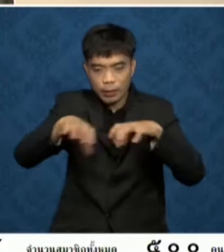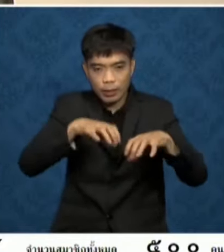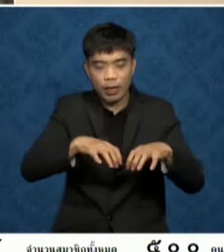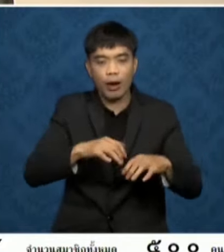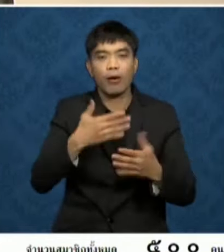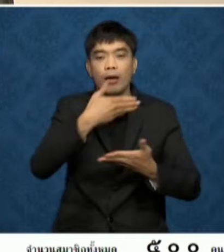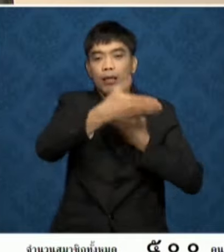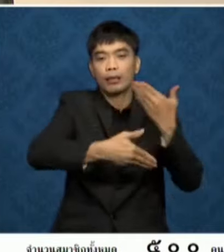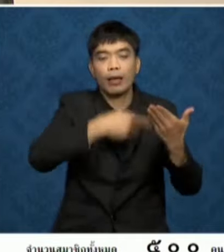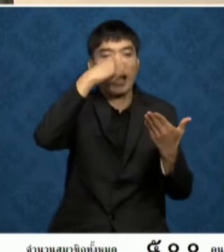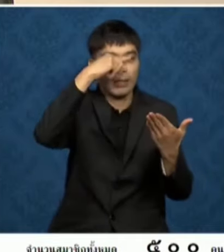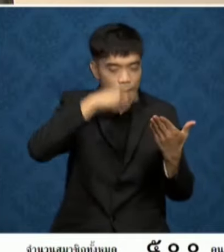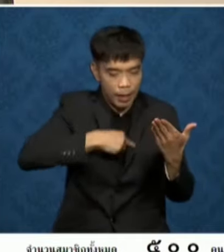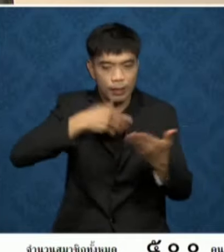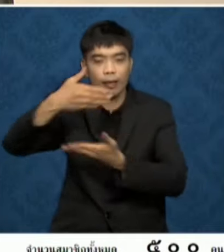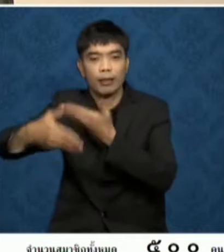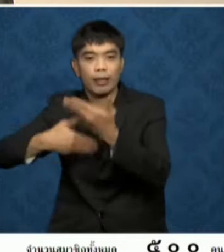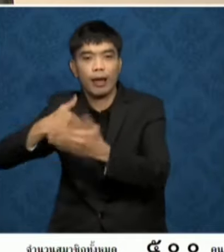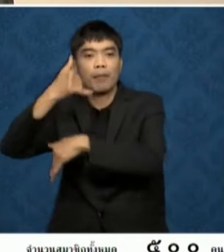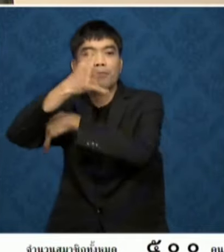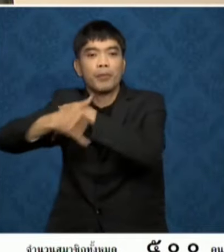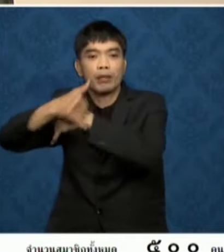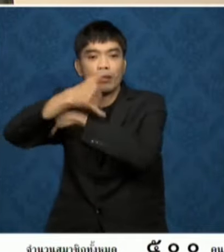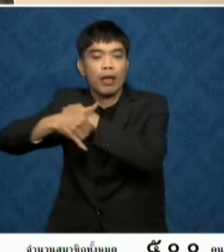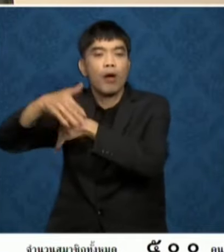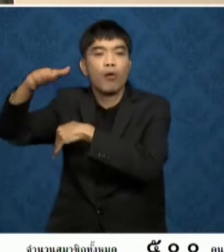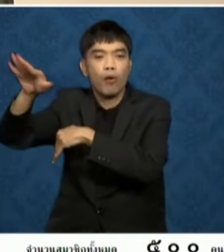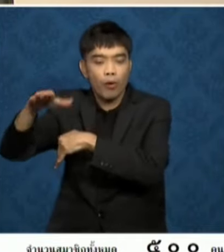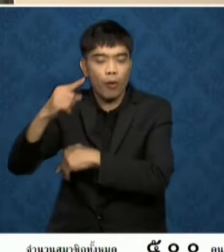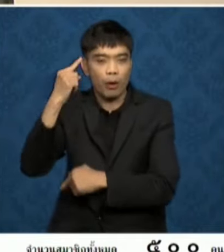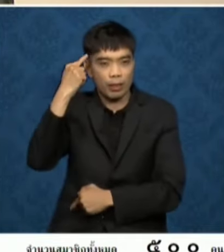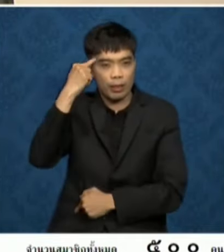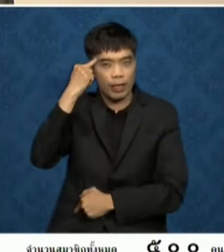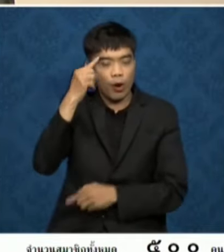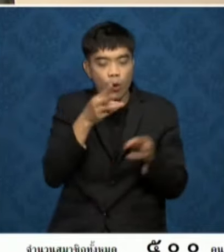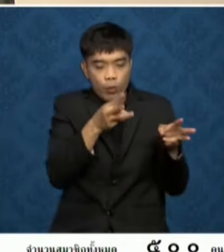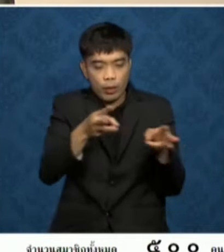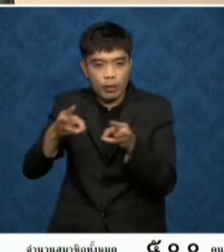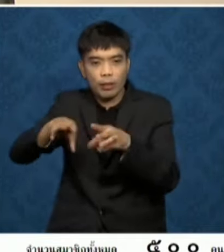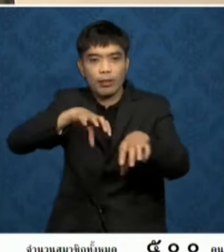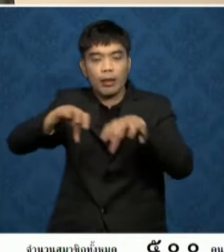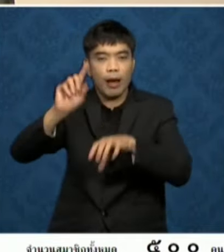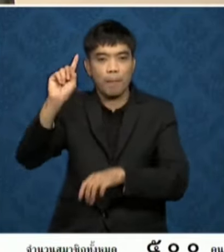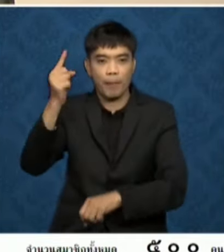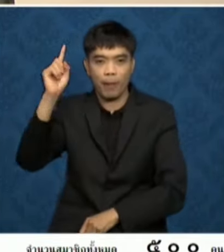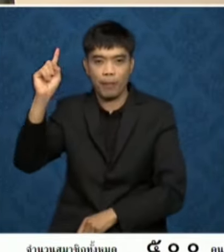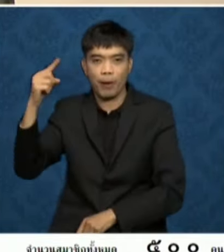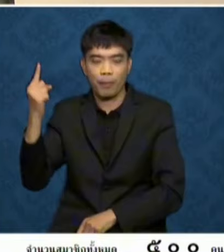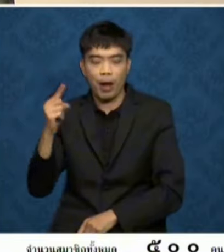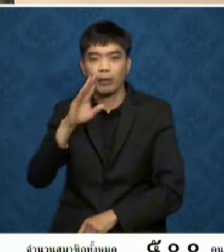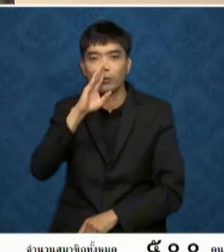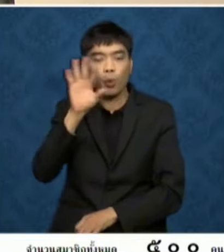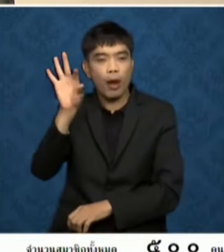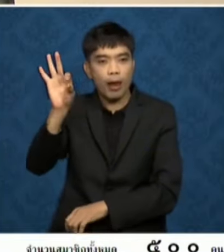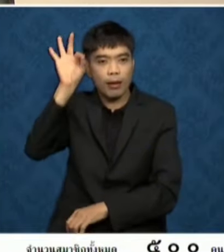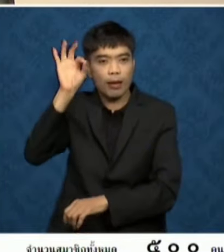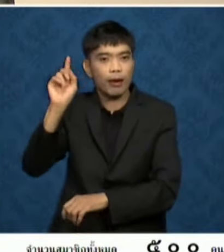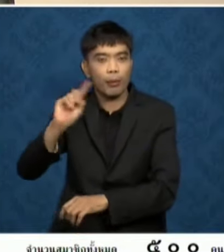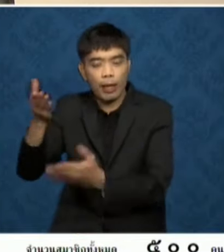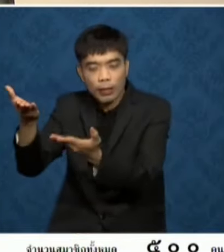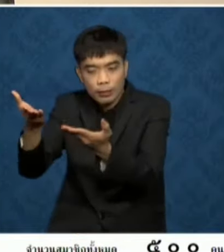างประเทศเราจึงเห็นการทำโครงการใหม่ๆที่คิดนอกกรอบเป็นอย่างมากเช่นการดึงเอาผู้ผลิตและนักแส